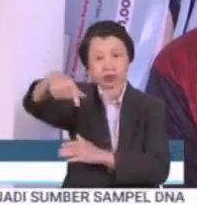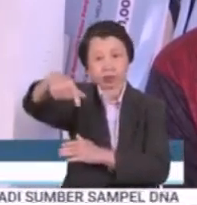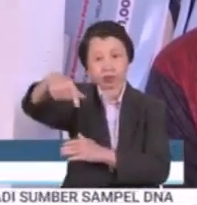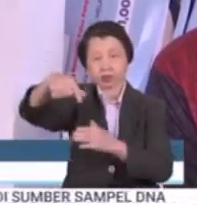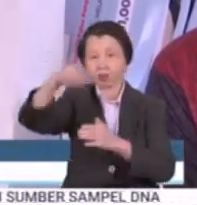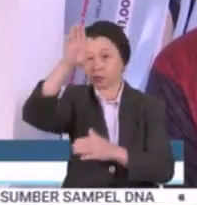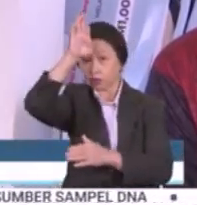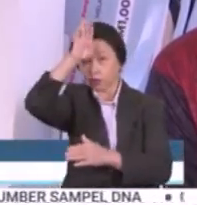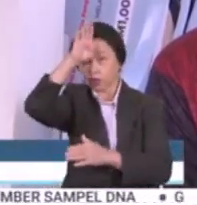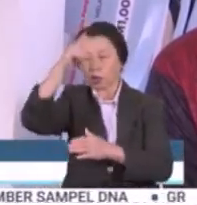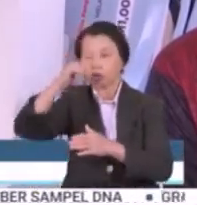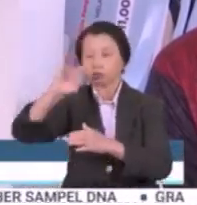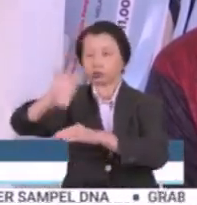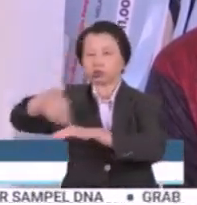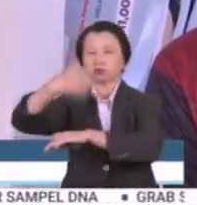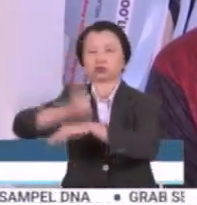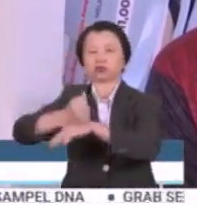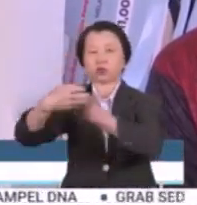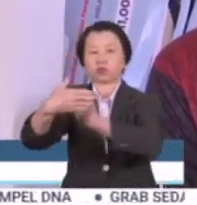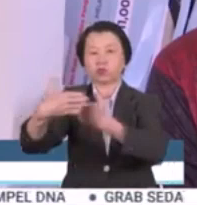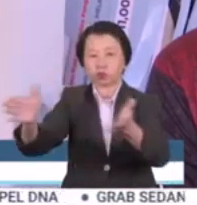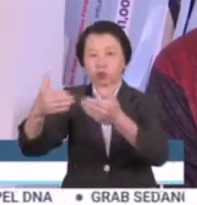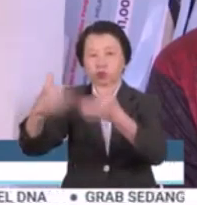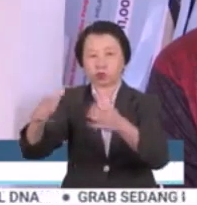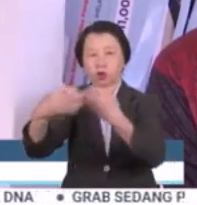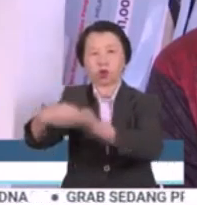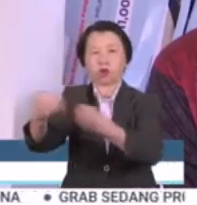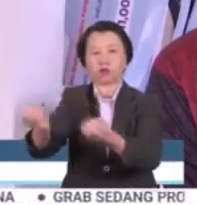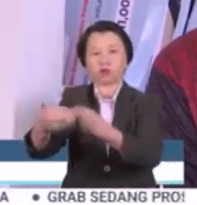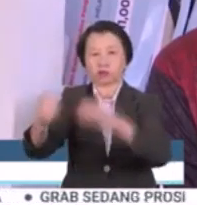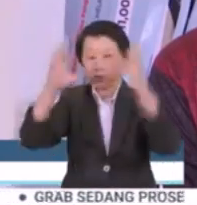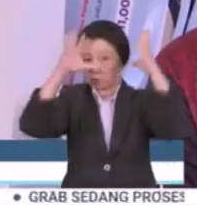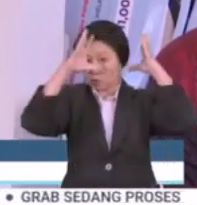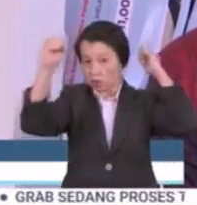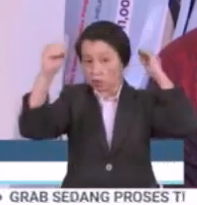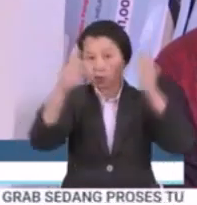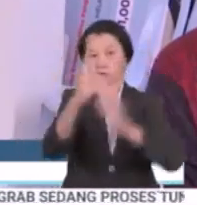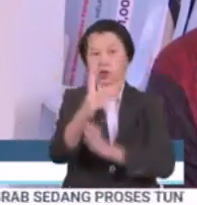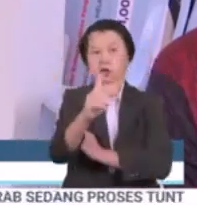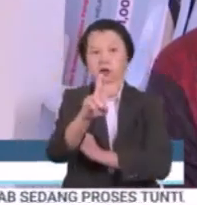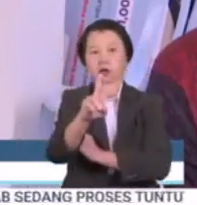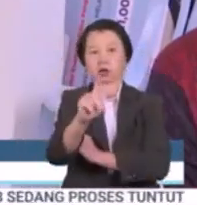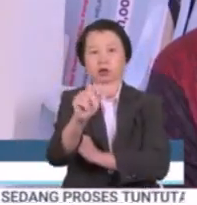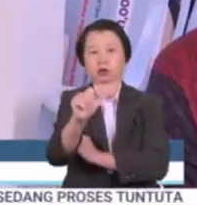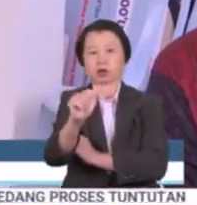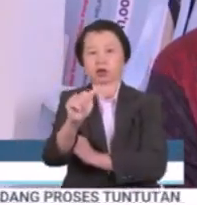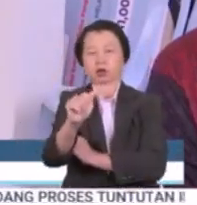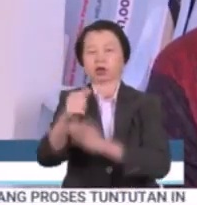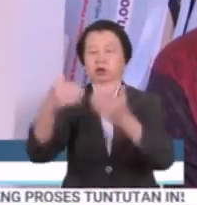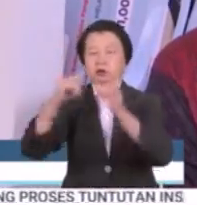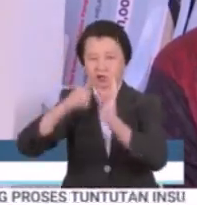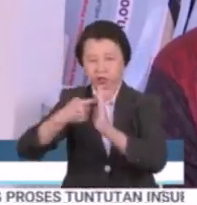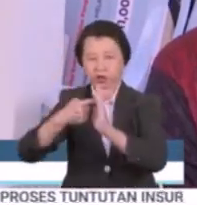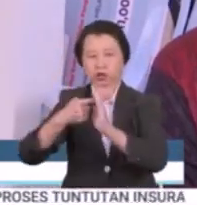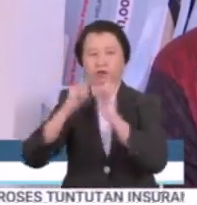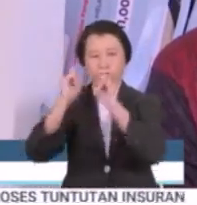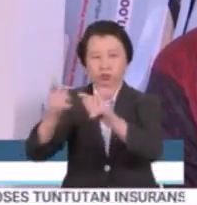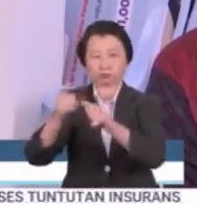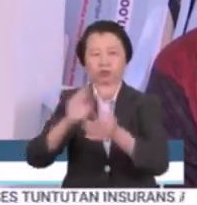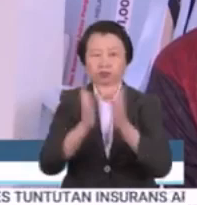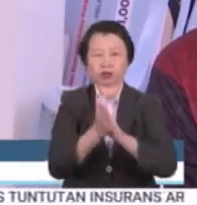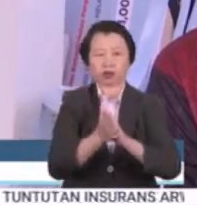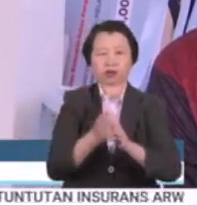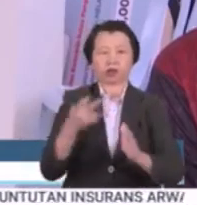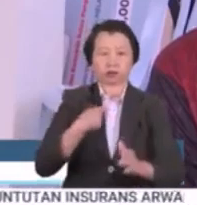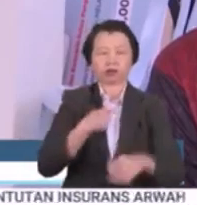menubuhkan kedutaan-kedutaan ataupun membuka kedutaan-kedutaan mereka telah pun bermula. Maka menjadi